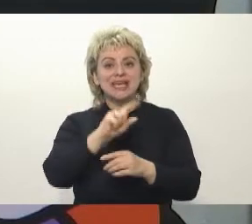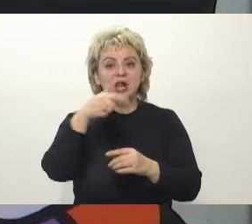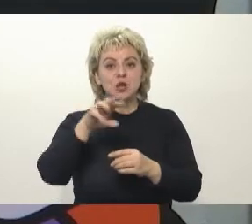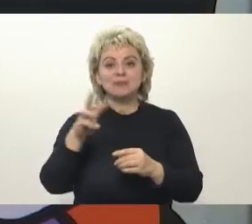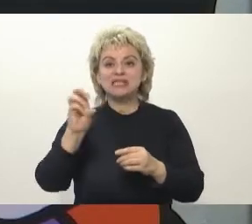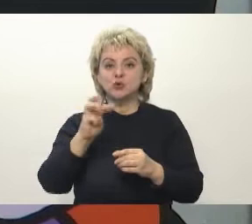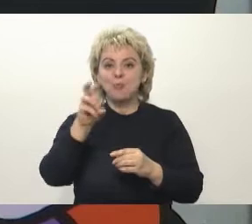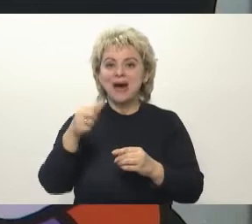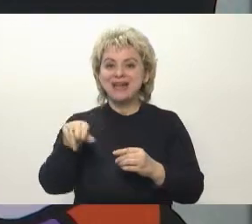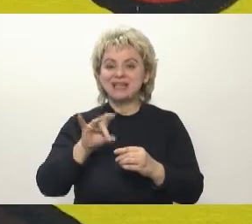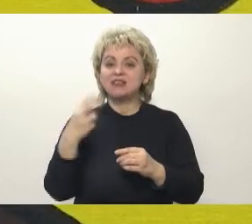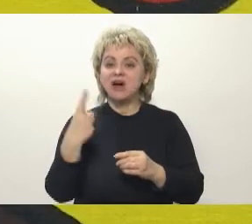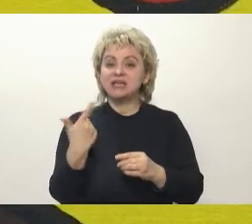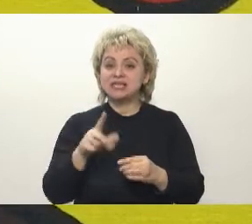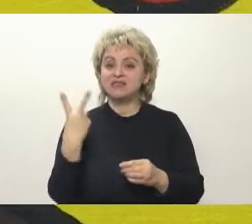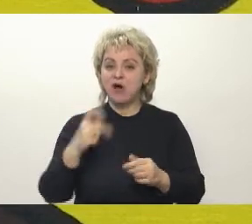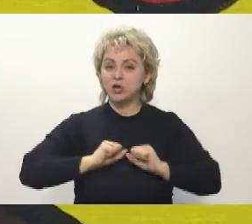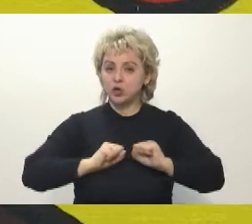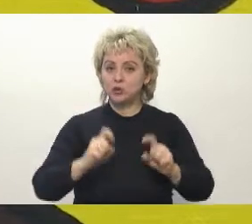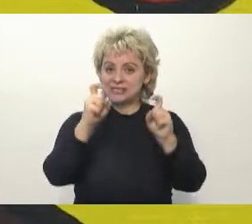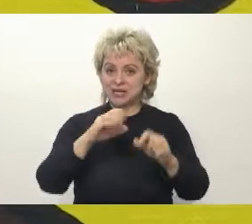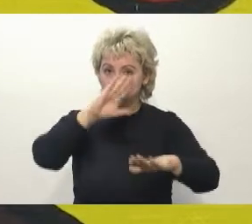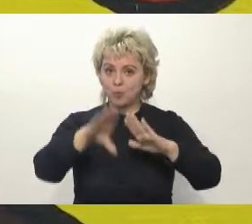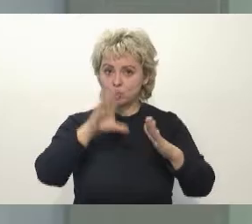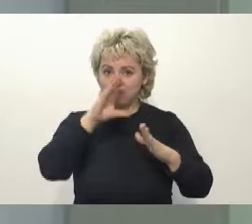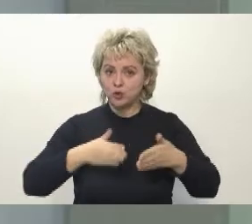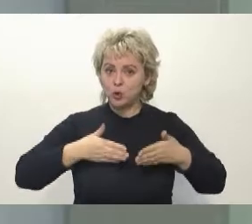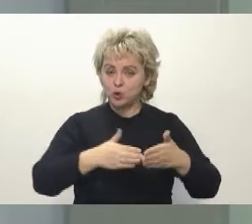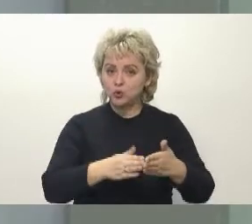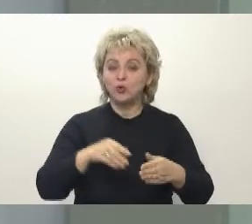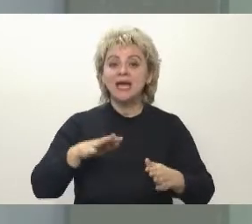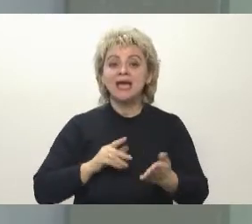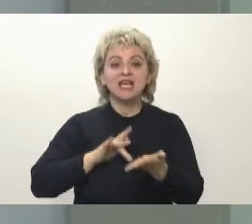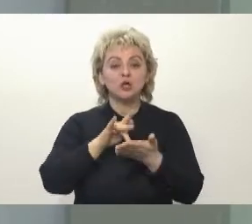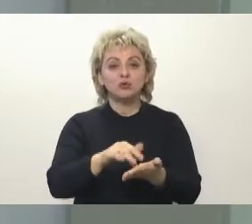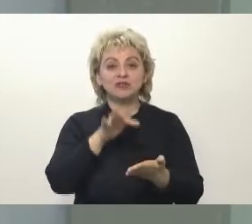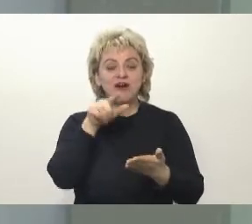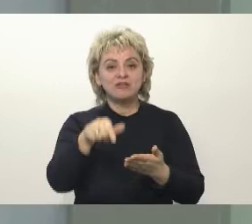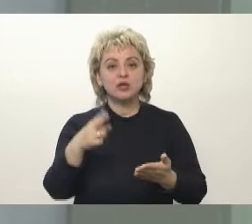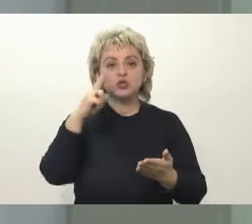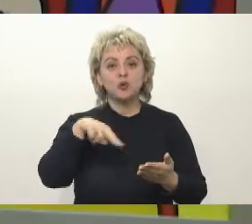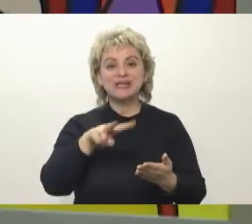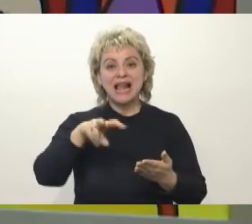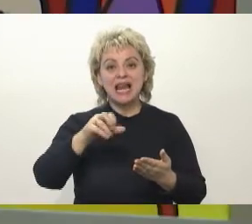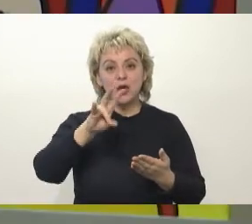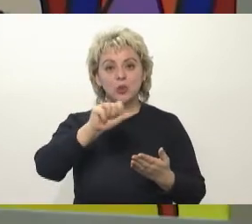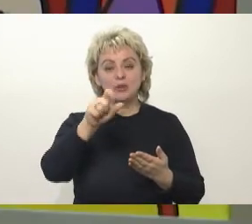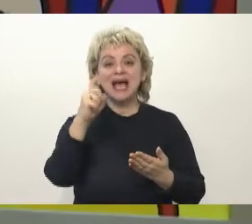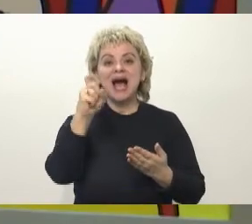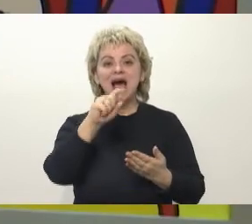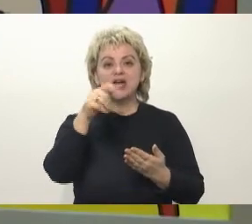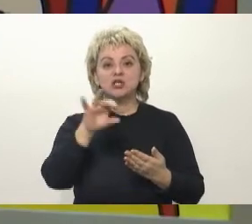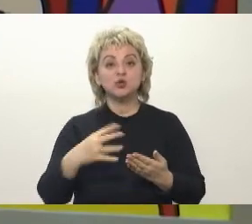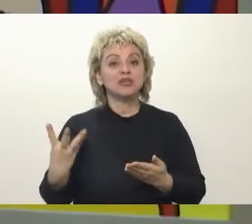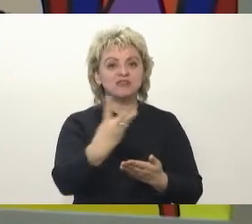Submarine 2», где 2 героя садятся в подводную лодку и плывут во времени. Появляются Джон Леннон и Джордж Харрисон. И уже вчетвером